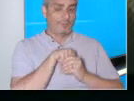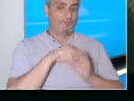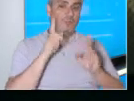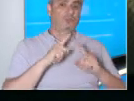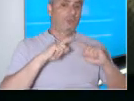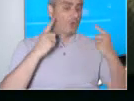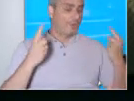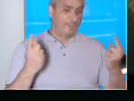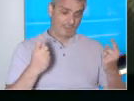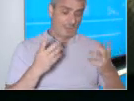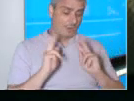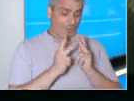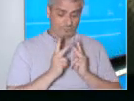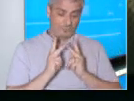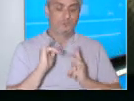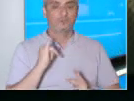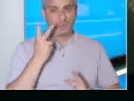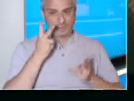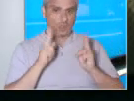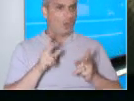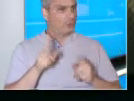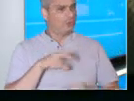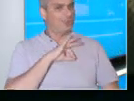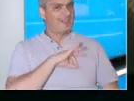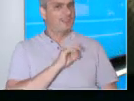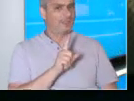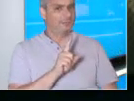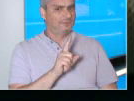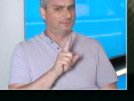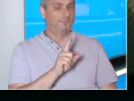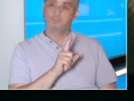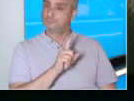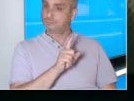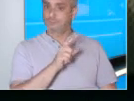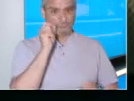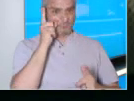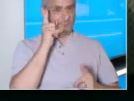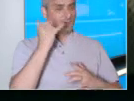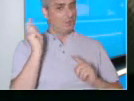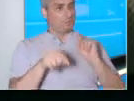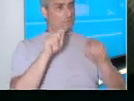כל מיני קבוצות שבהחלט יכולות, יש להם אינטרס. כמה תתפלא, אמנם